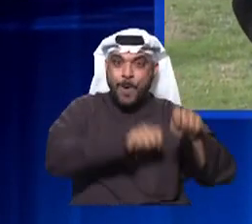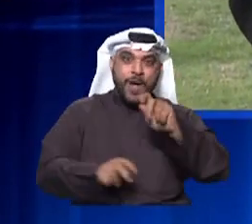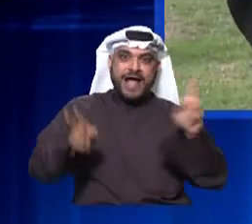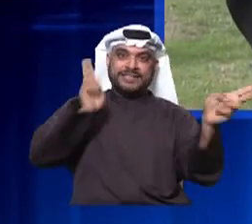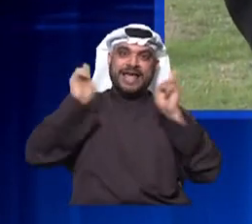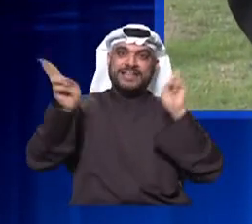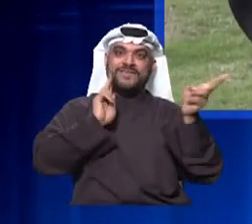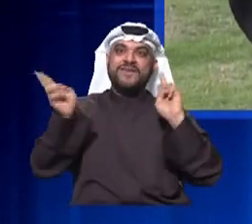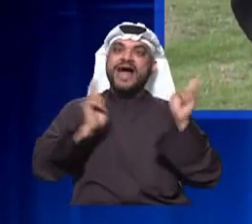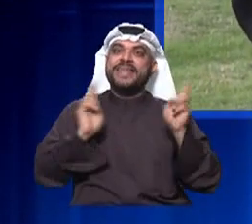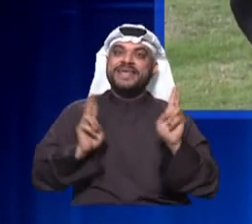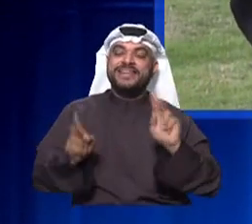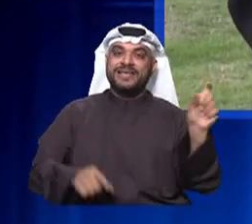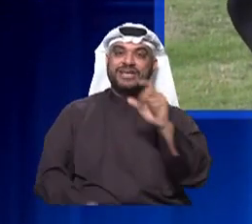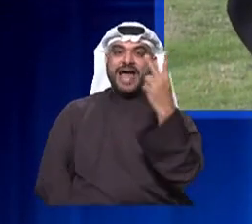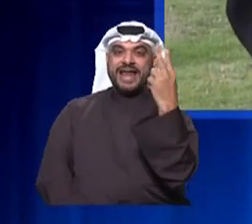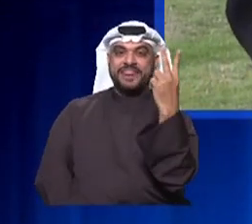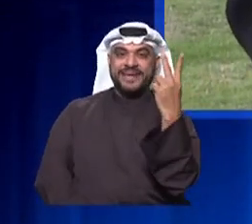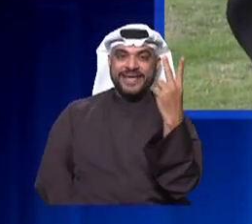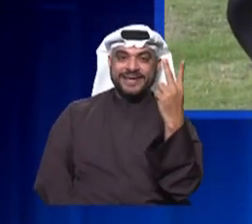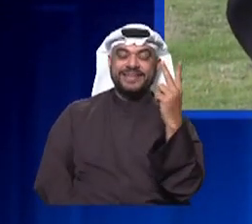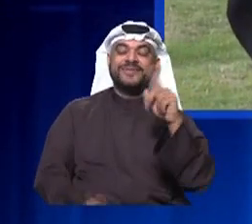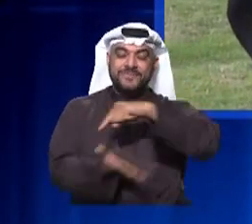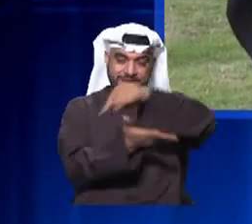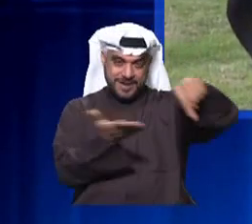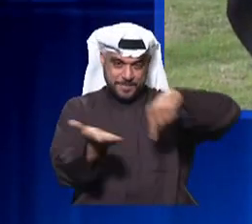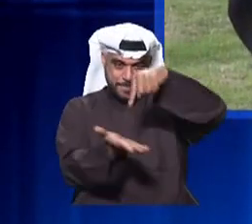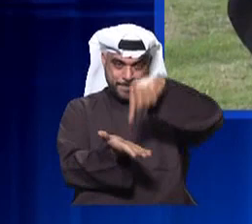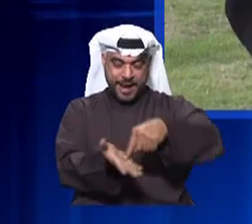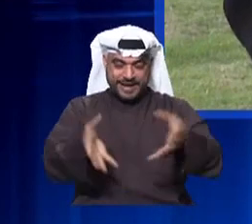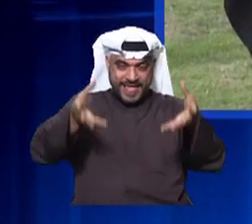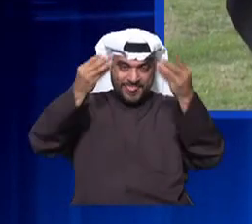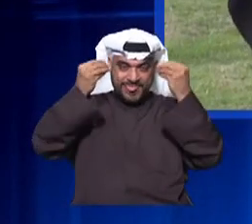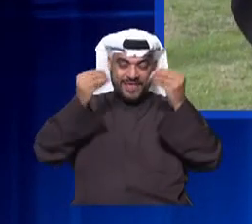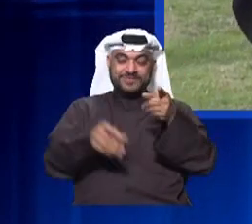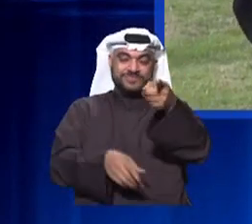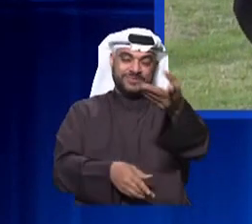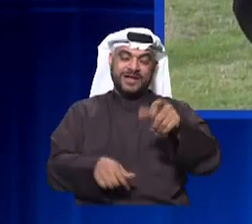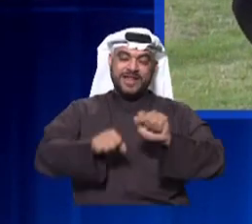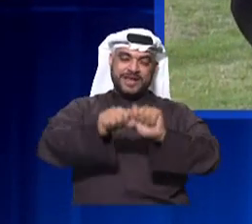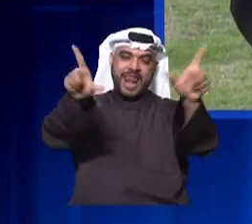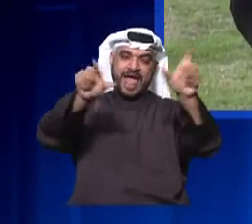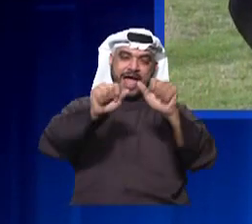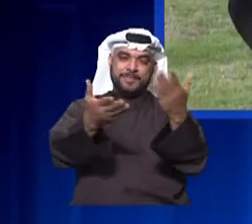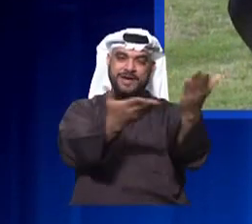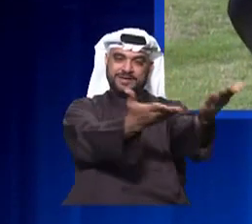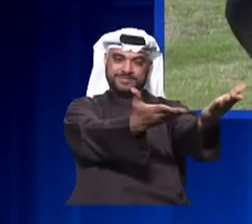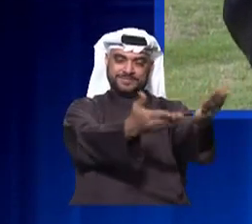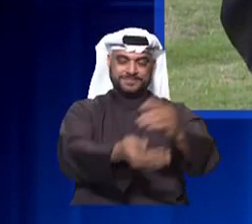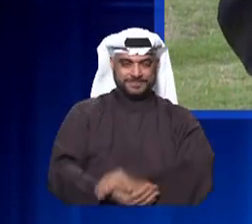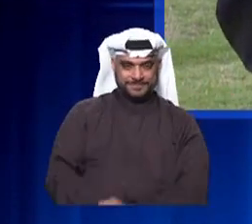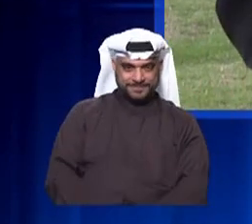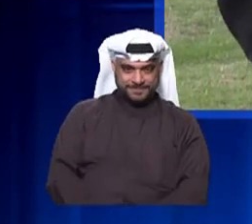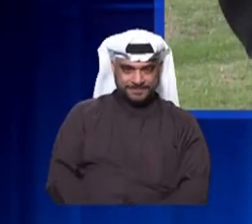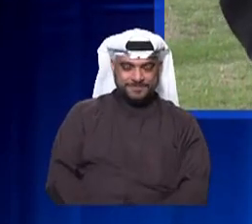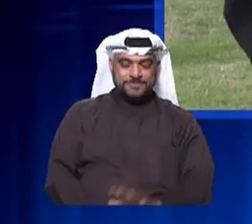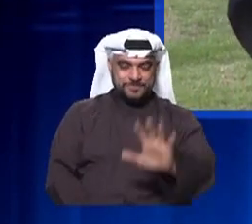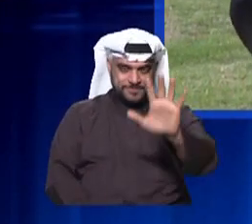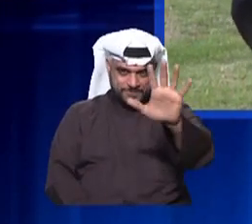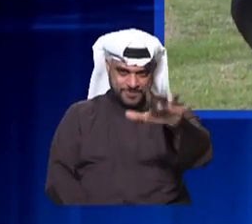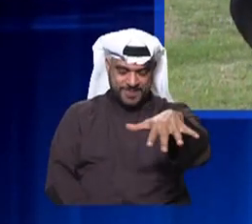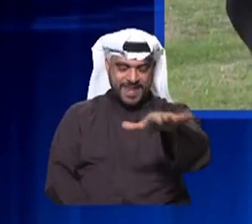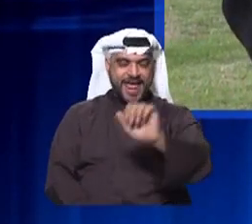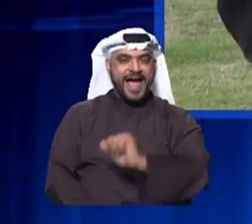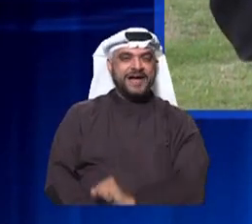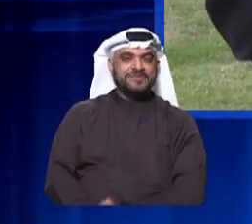الثقافي. من مركز جابر الثقافي نعود إليك زميل عبد العزيز في استوديو الأخبار. نعم